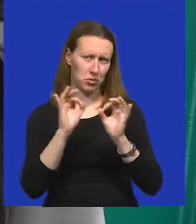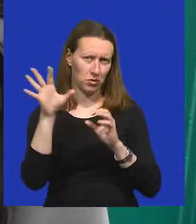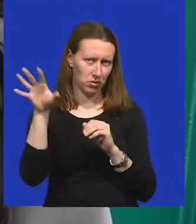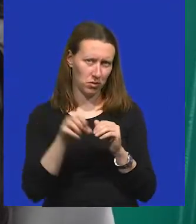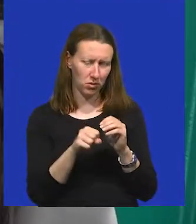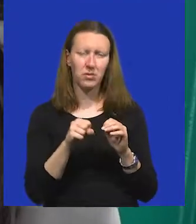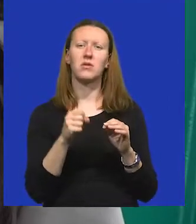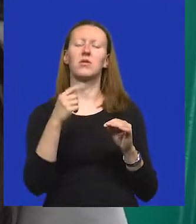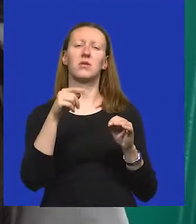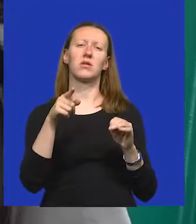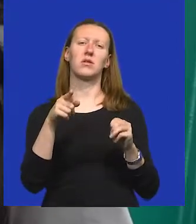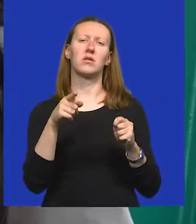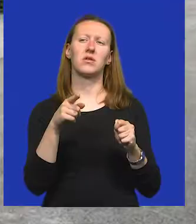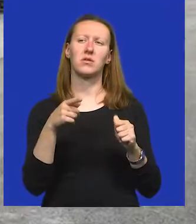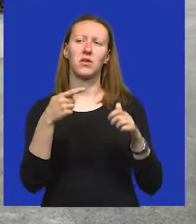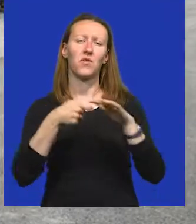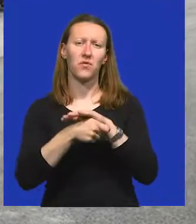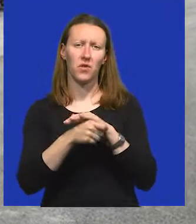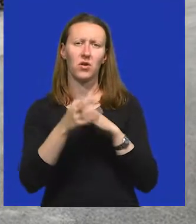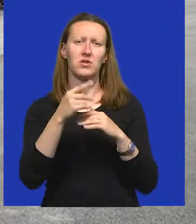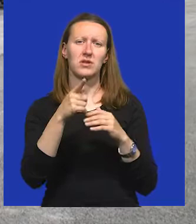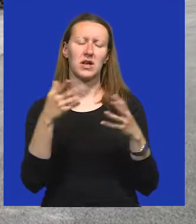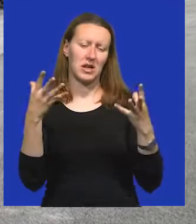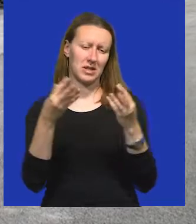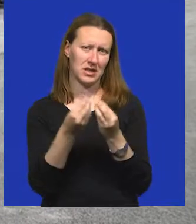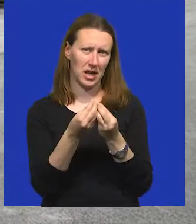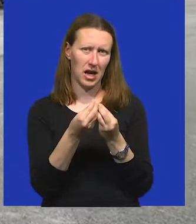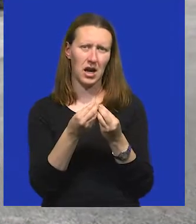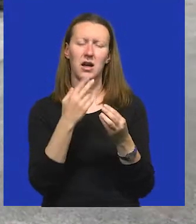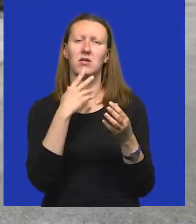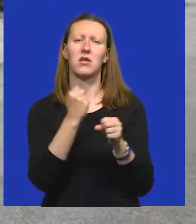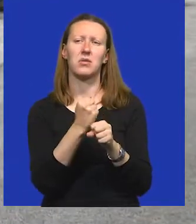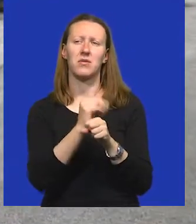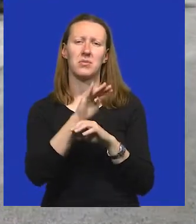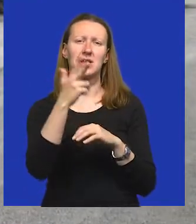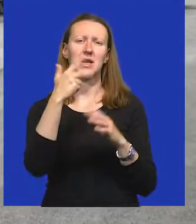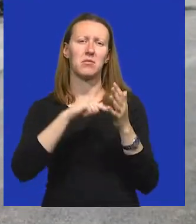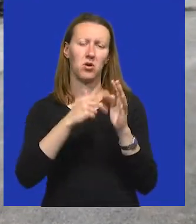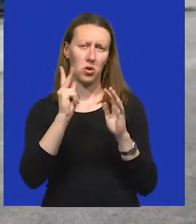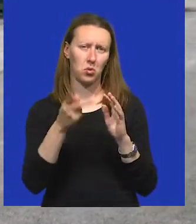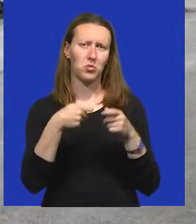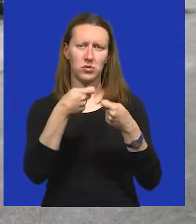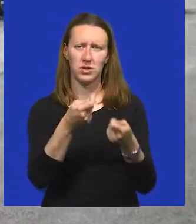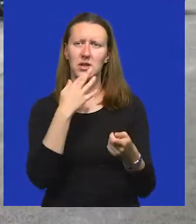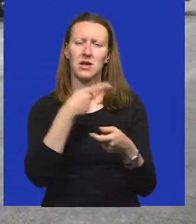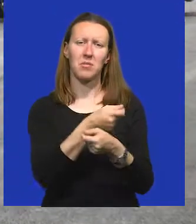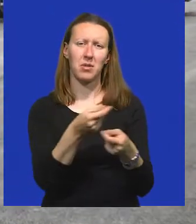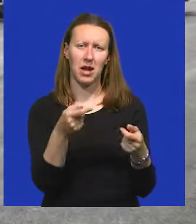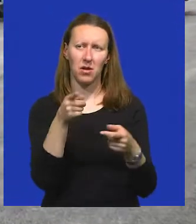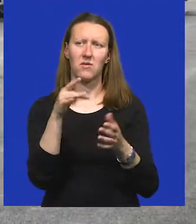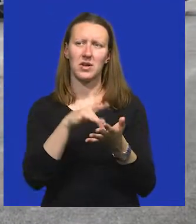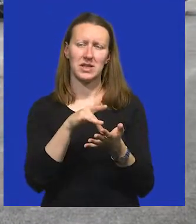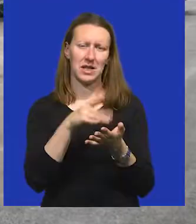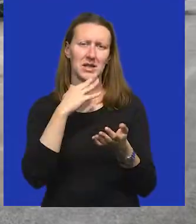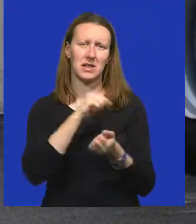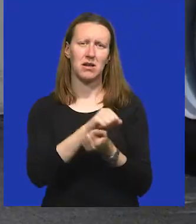Europea. In ambito del fondo di coesione ci sono stati stanziati oltre 3 milioni di cune per il finanziamento